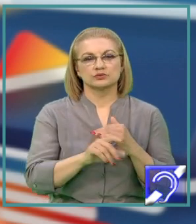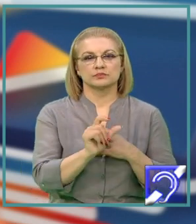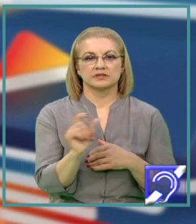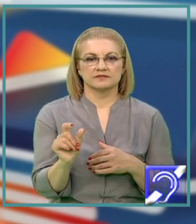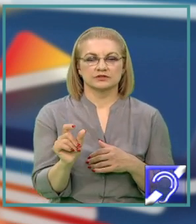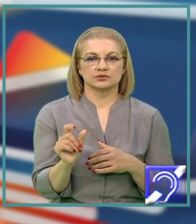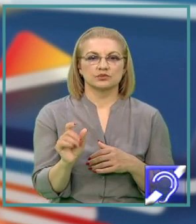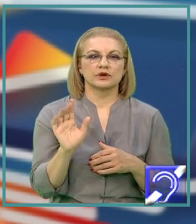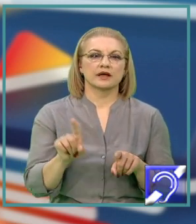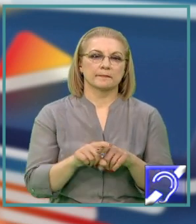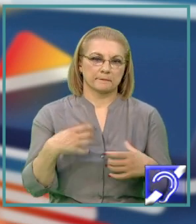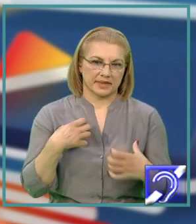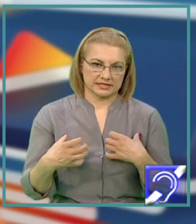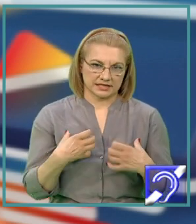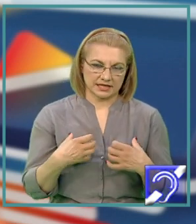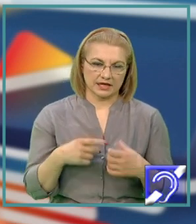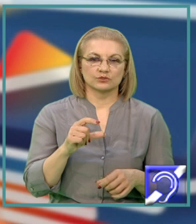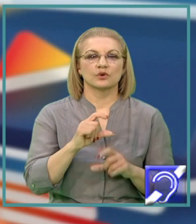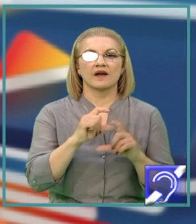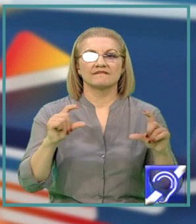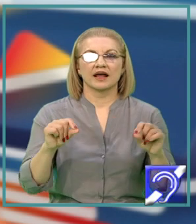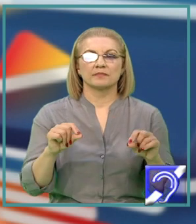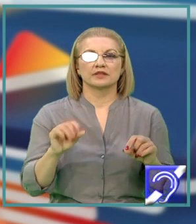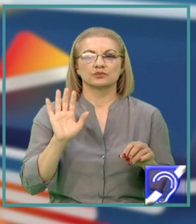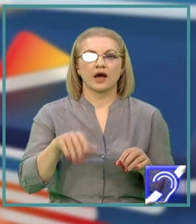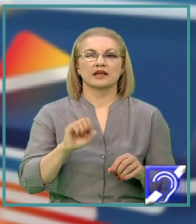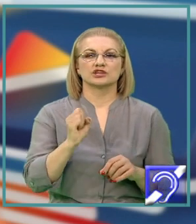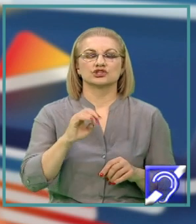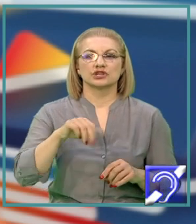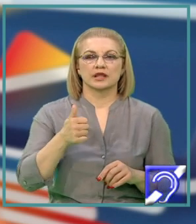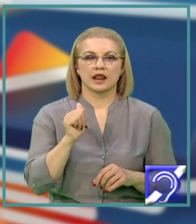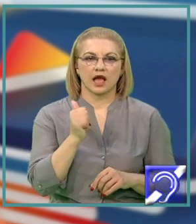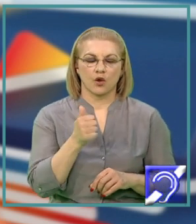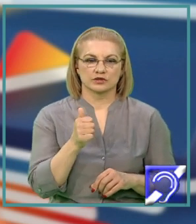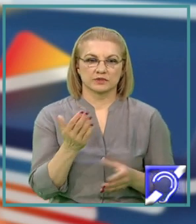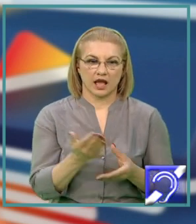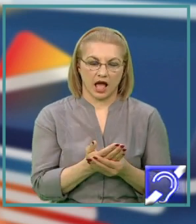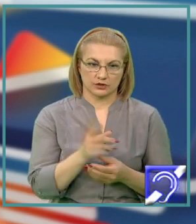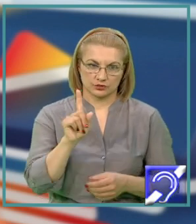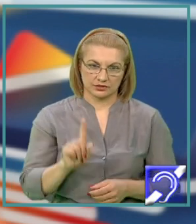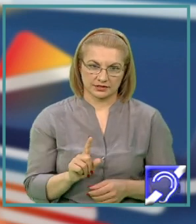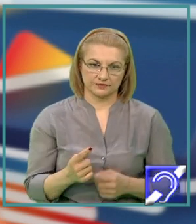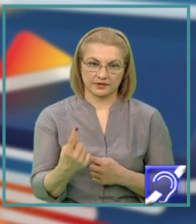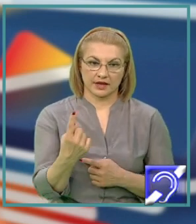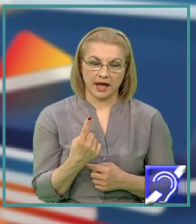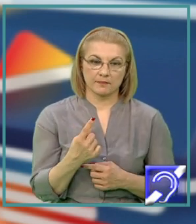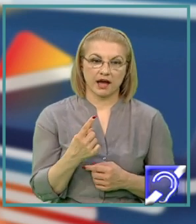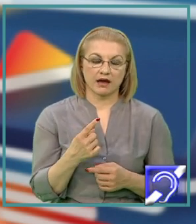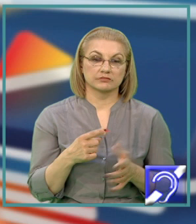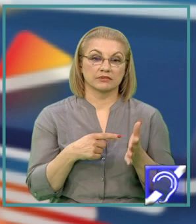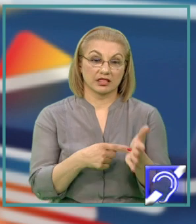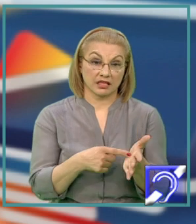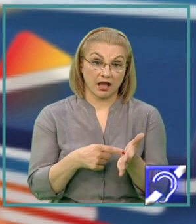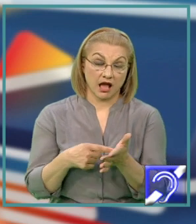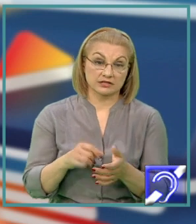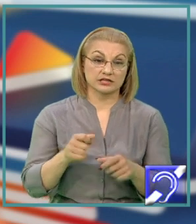a pieselor de teatru. Fragmentul reprezintă scena 11 a actului 1. Apar indicațiile scenice între paranteze